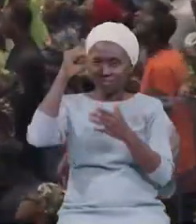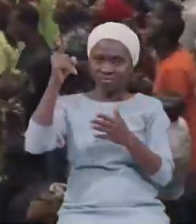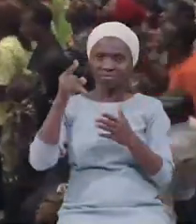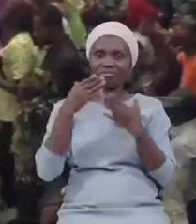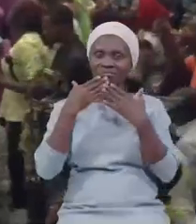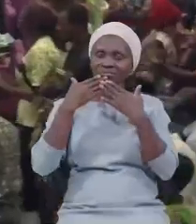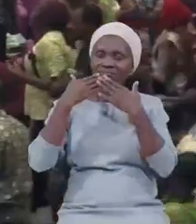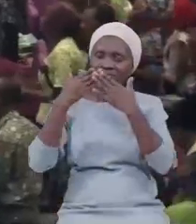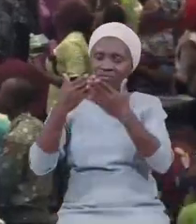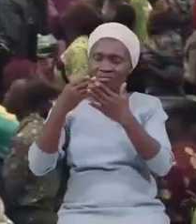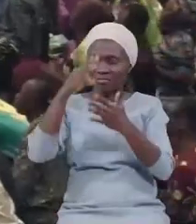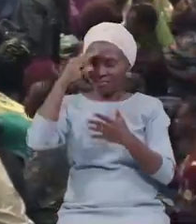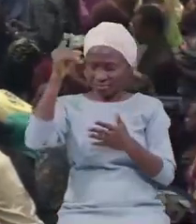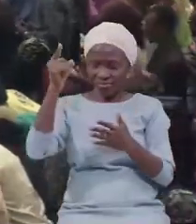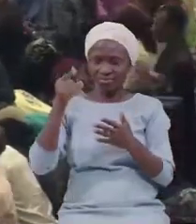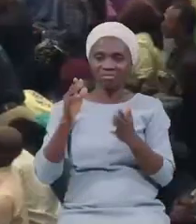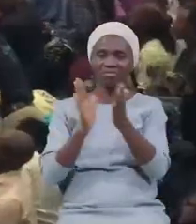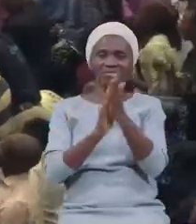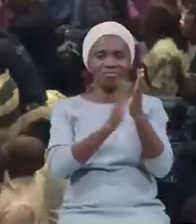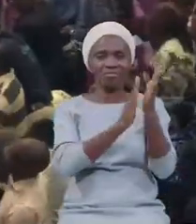Rendez-lui grâce.